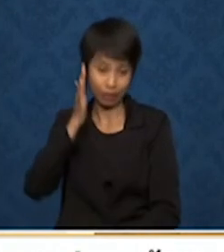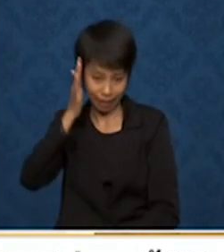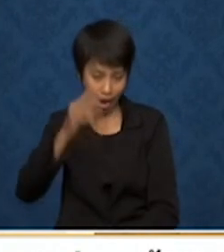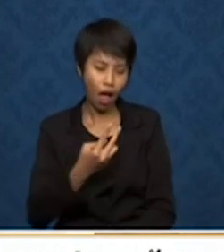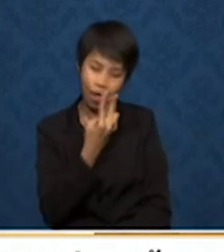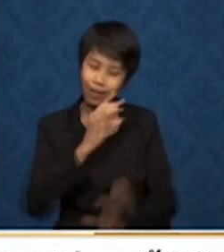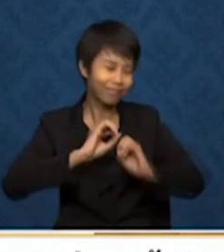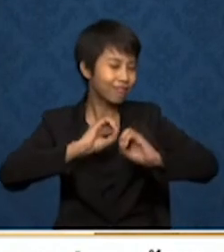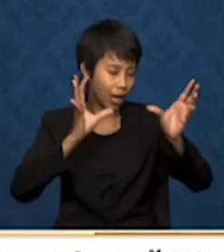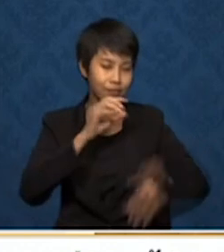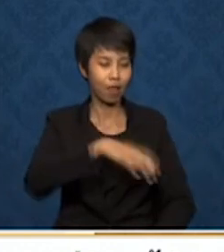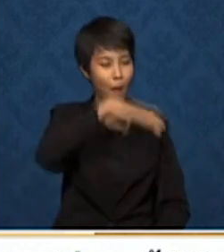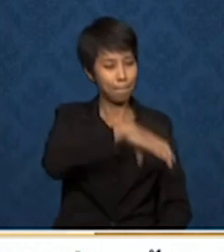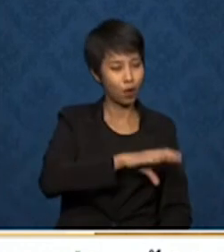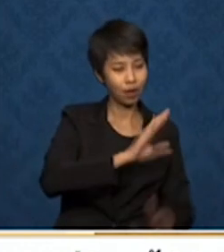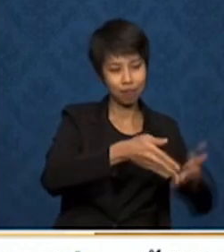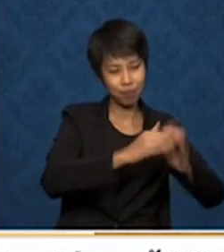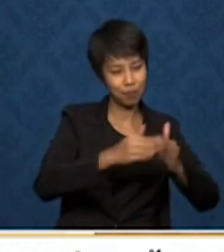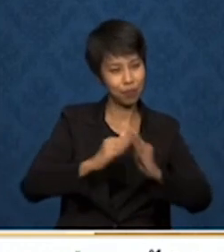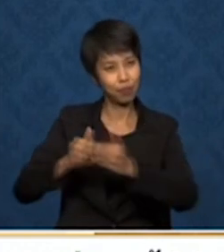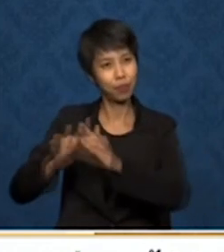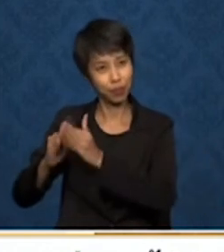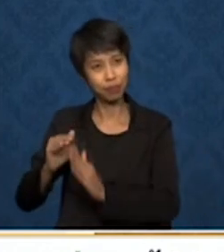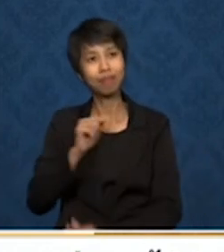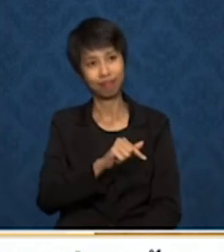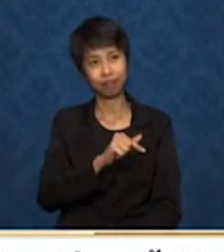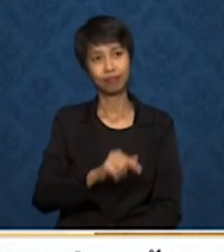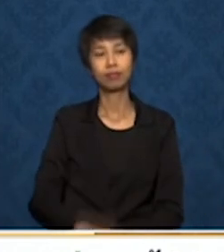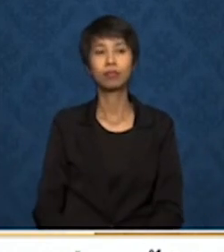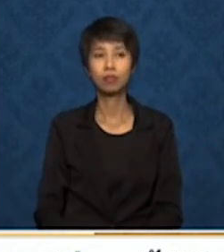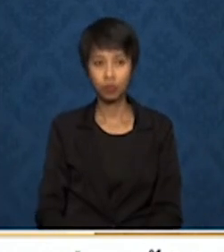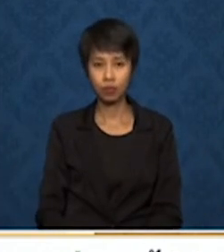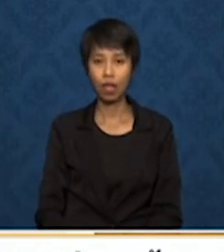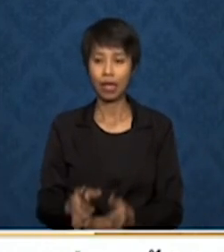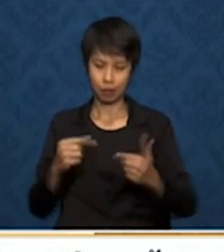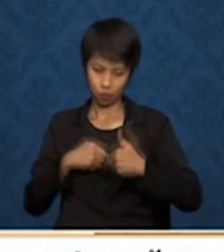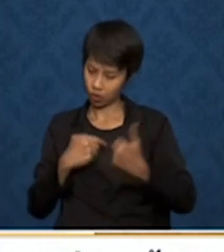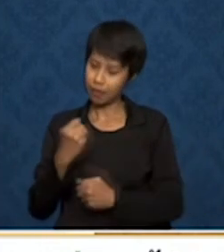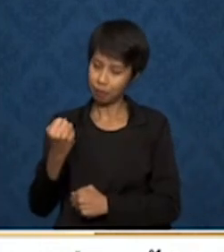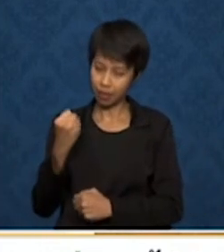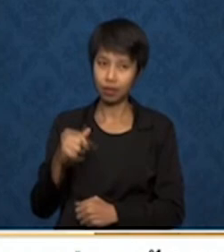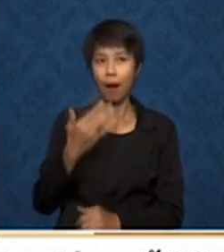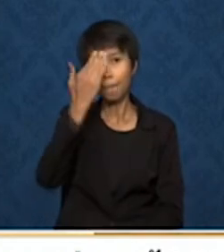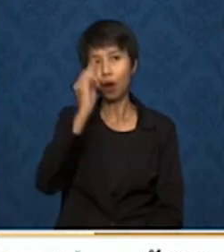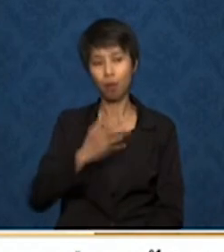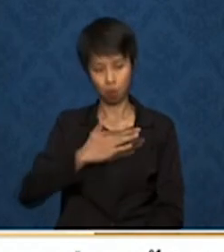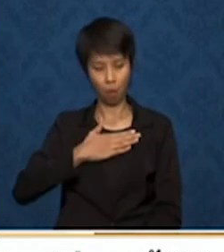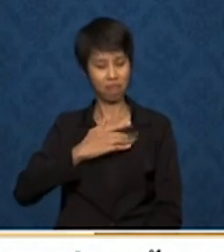ปเทศไทยอย่มหาศาลผมเชอคำวาซูนามีเห็การลงทุนขอใหทานมนใจนะครับเพราผมเองผมมนใจนะครับ